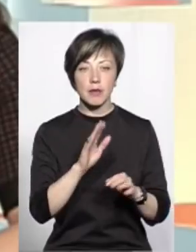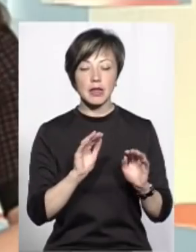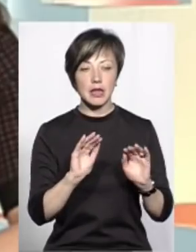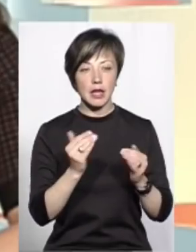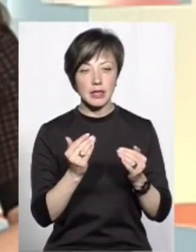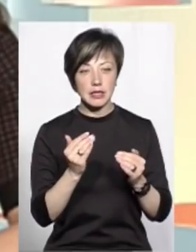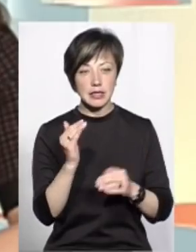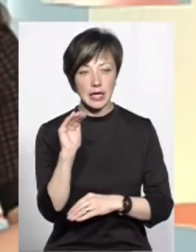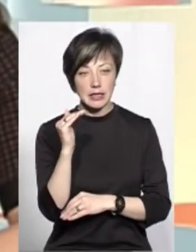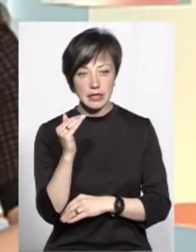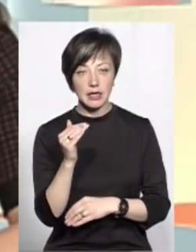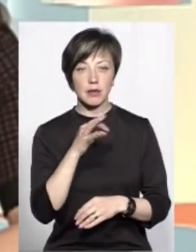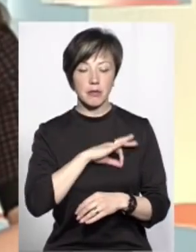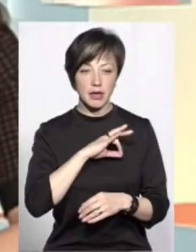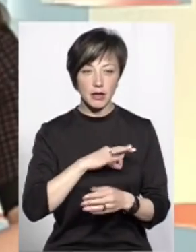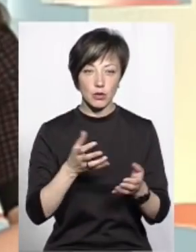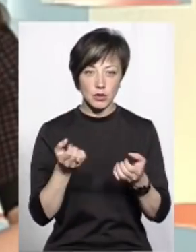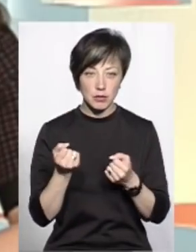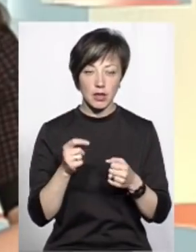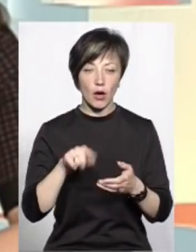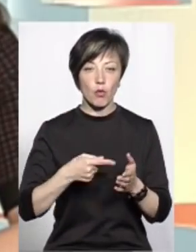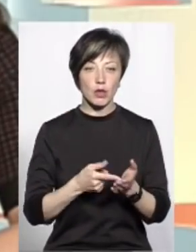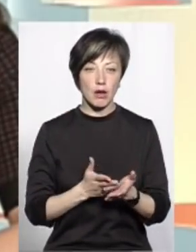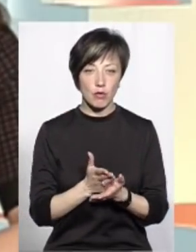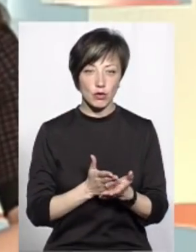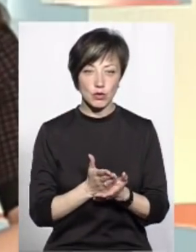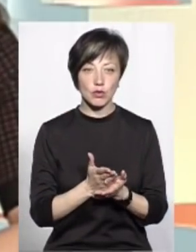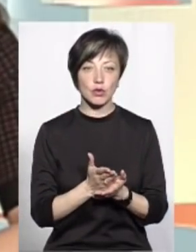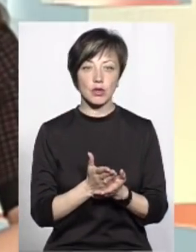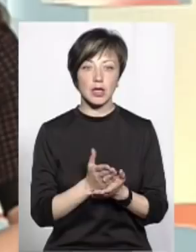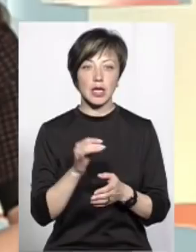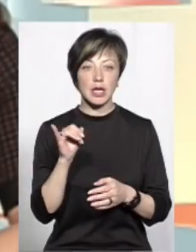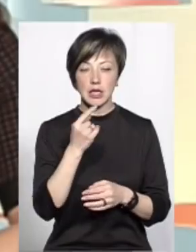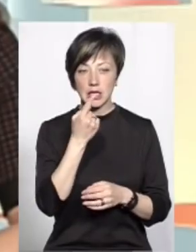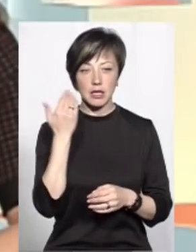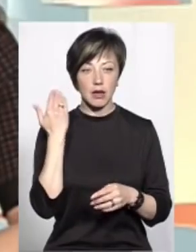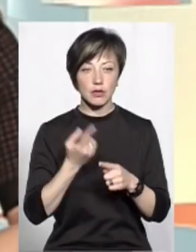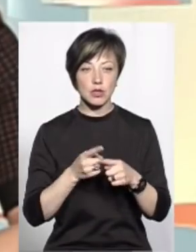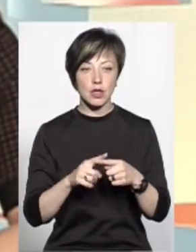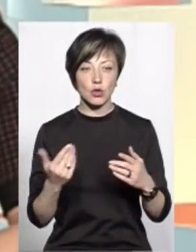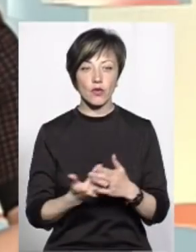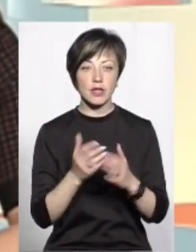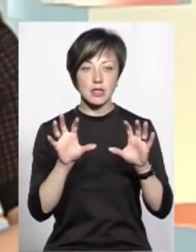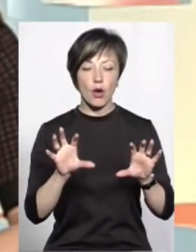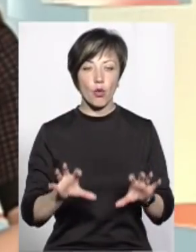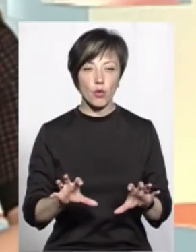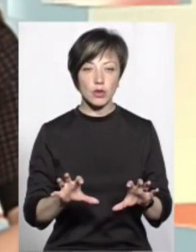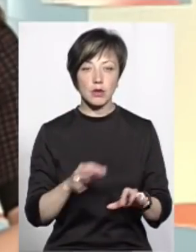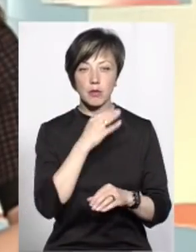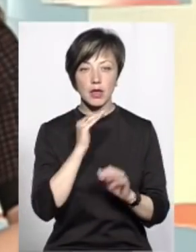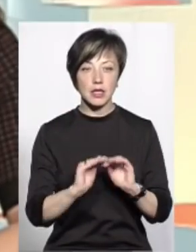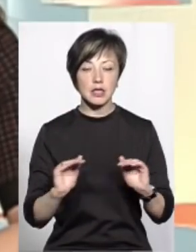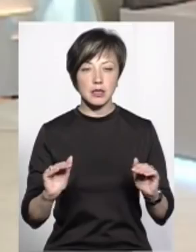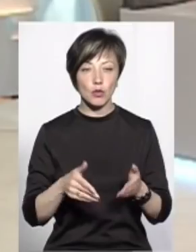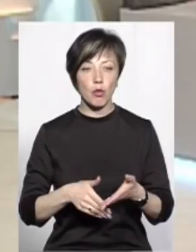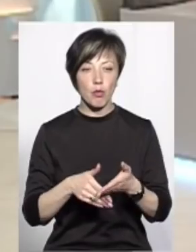дітей, і на пільги, пільги на комунальні отримую. І от недавно цей новий закон вийшов, багатодітним якась